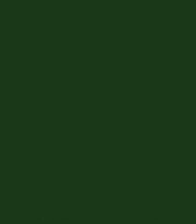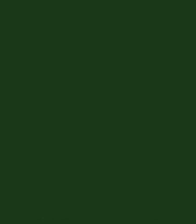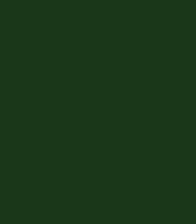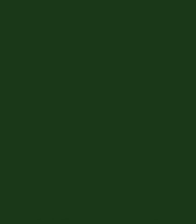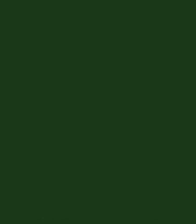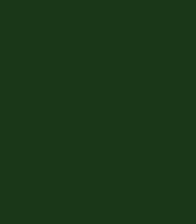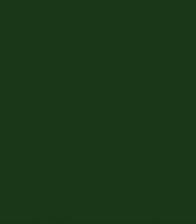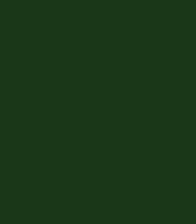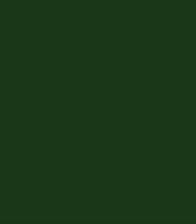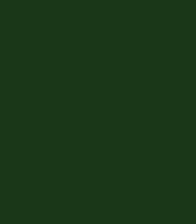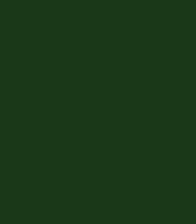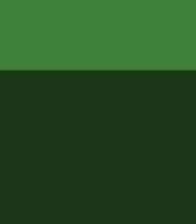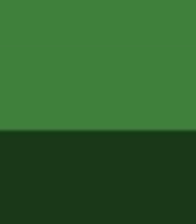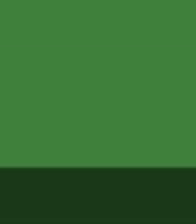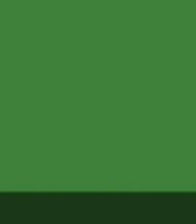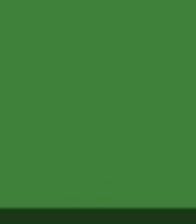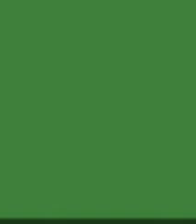Дякую. Дякую.